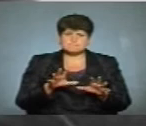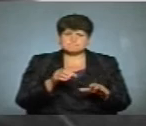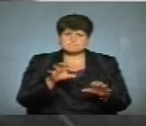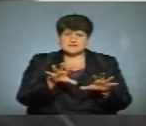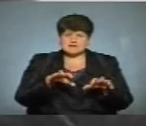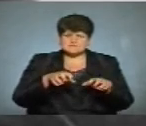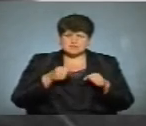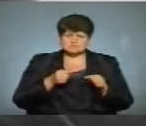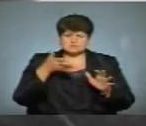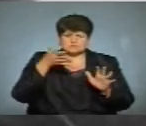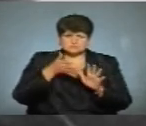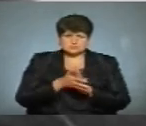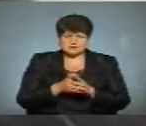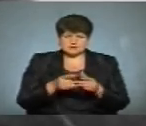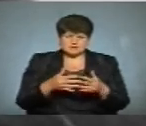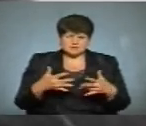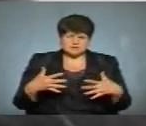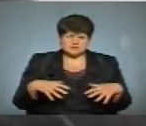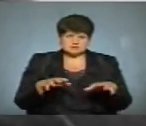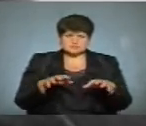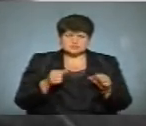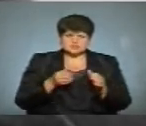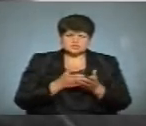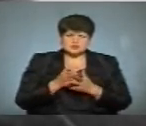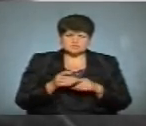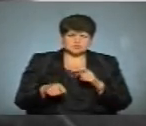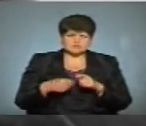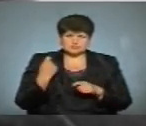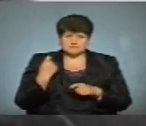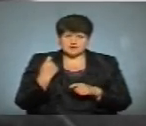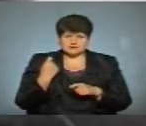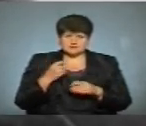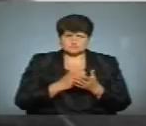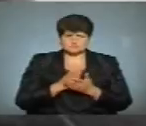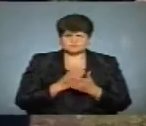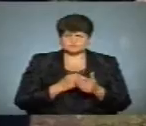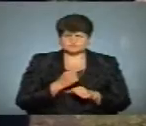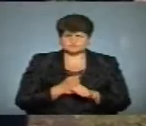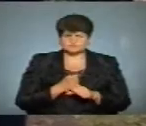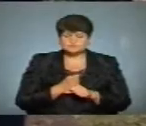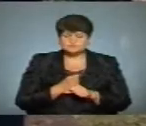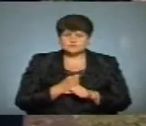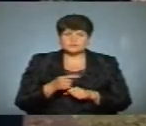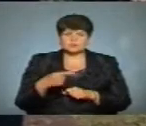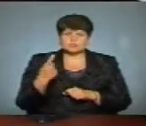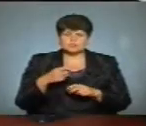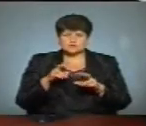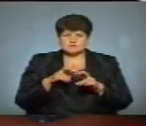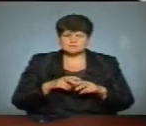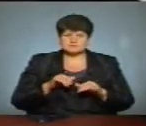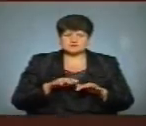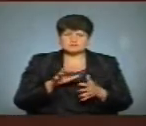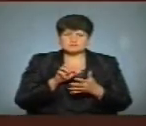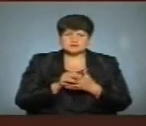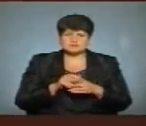«Привласнення, розтрата майна або заволодіння ним шляхом зловживання службовим становищем». На Тернопільщині розслідуванням справи